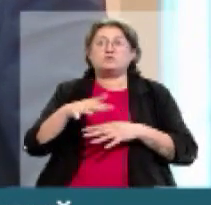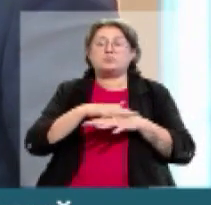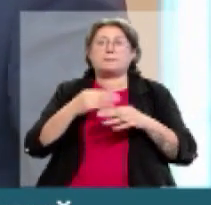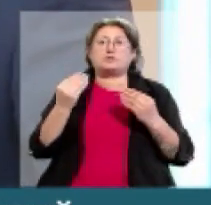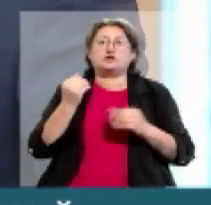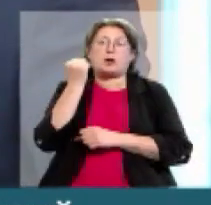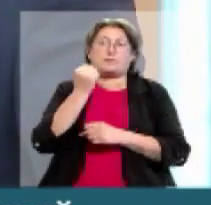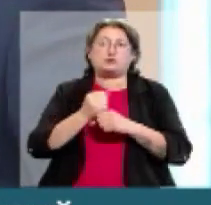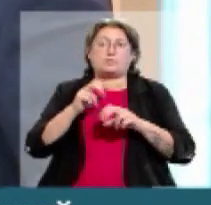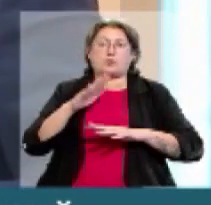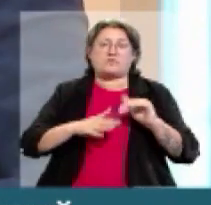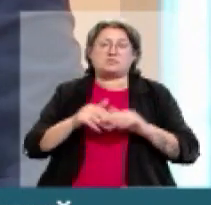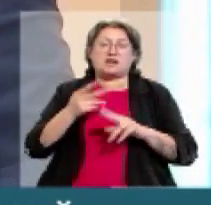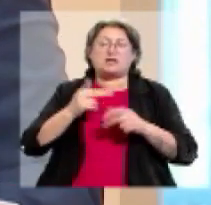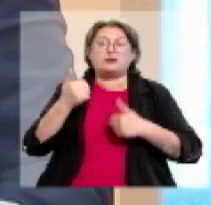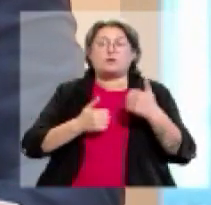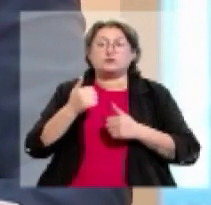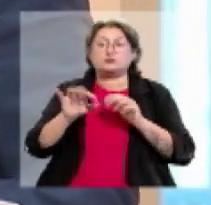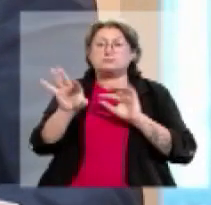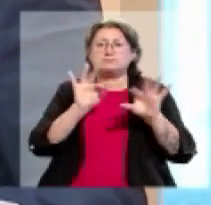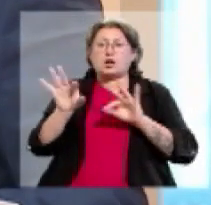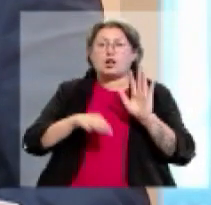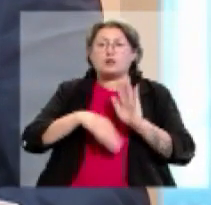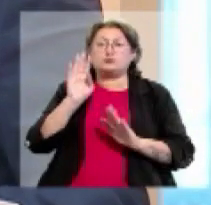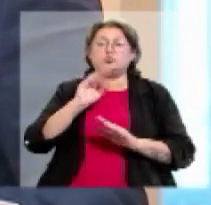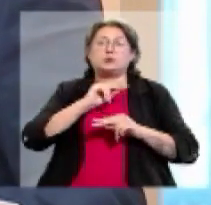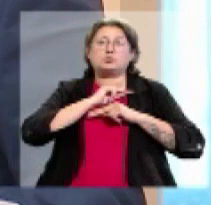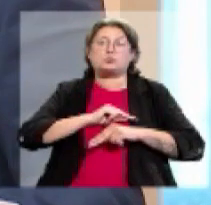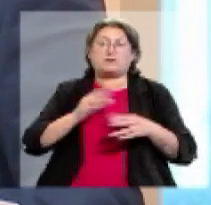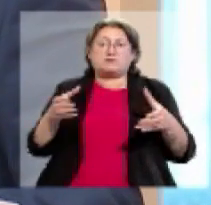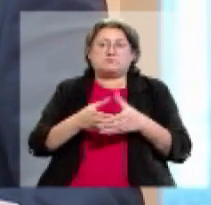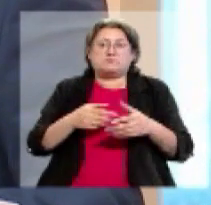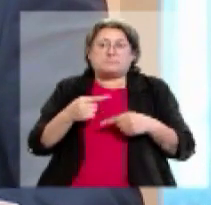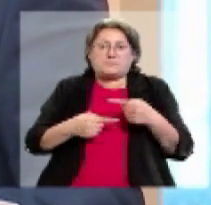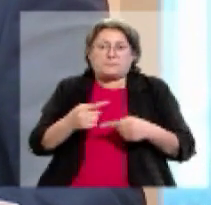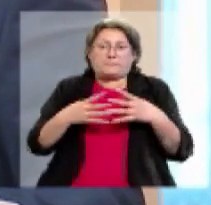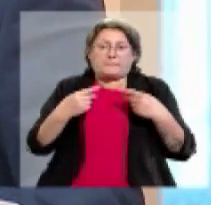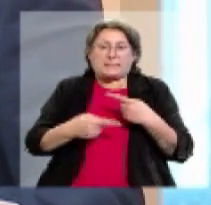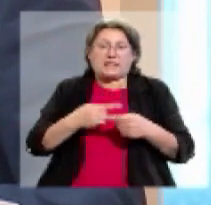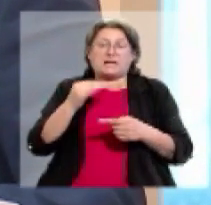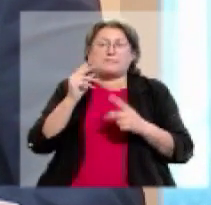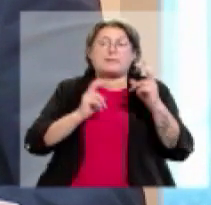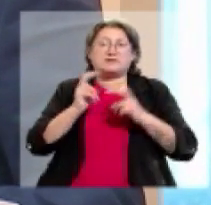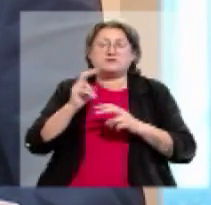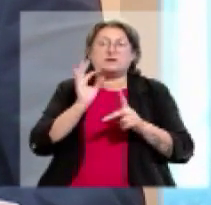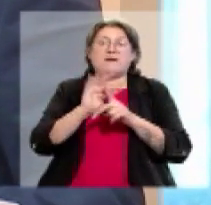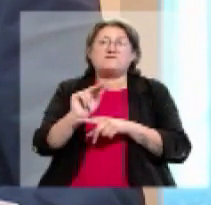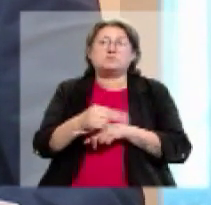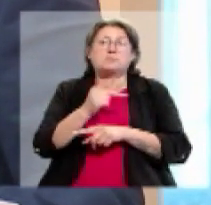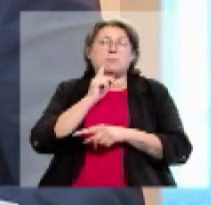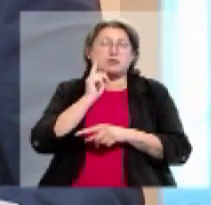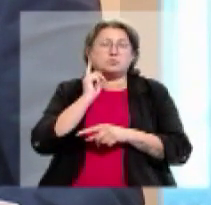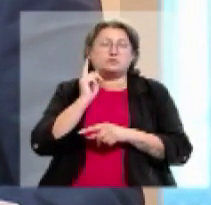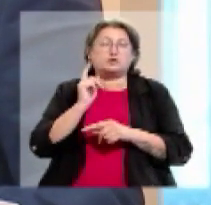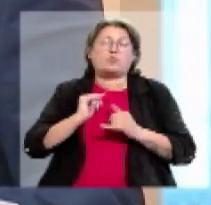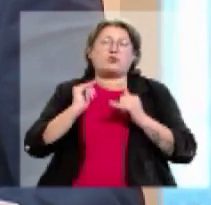рабочих профессий. Данный конкурс определяет лучшие трудовые династии и работников производства в целях воспитания молодежи